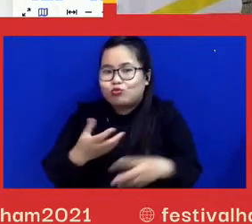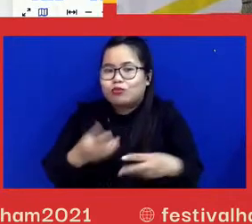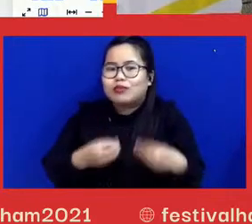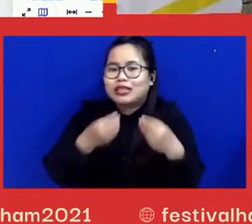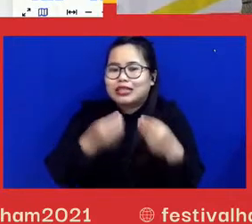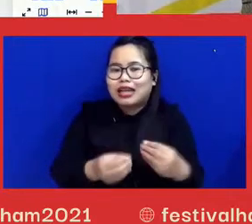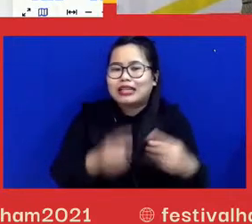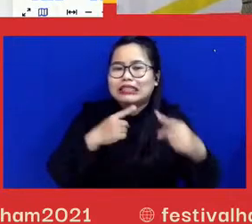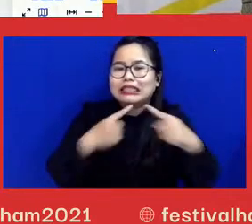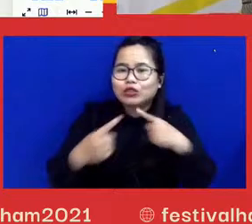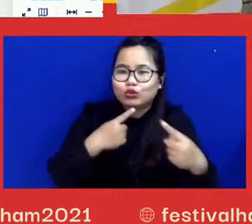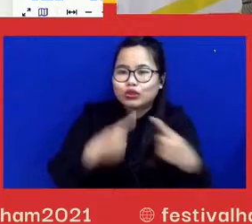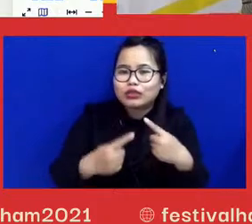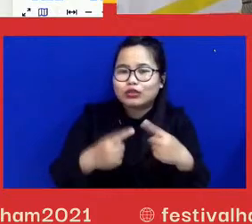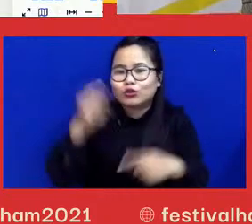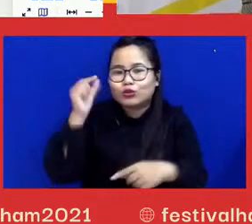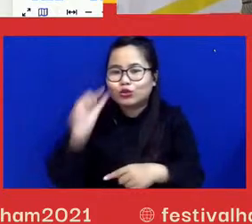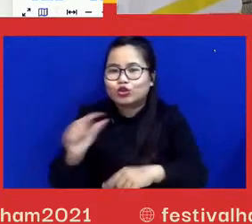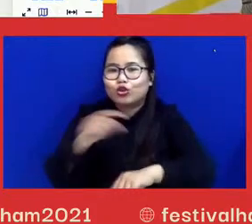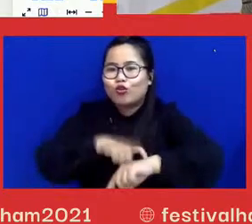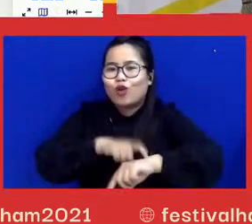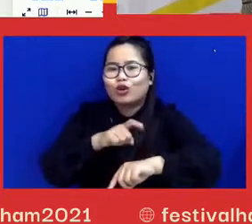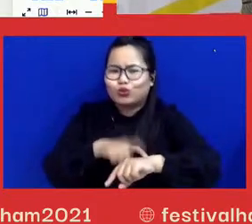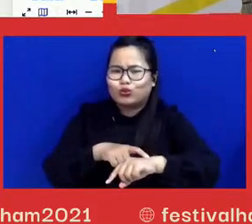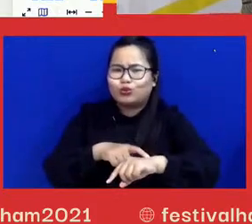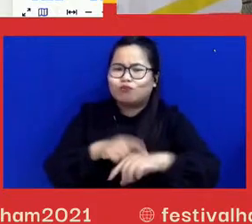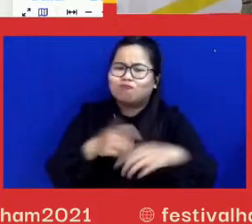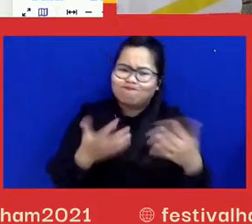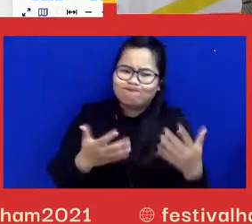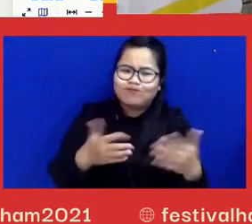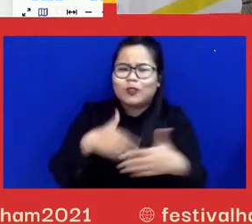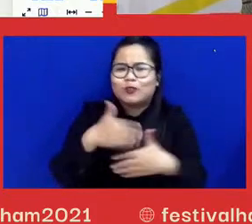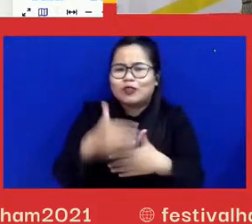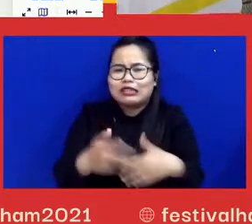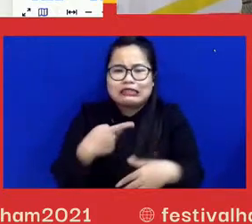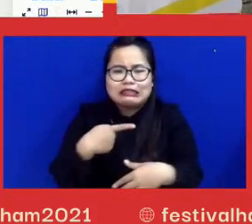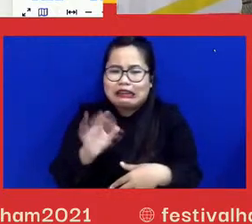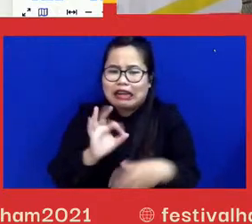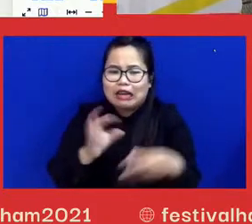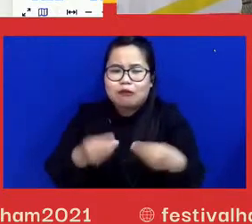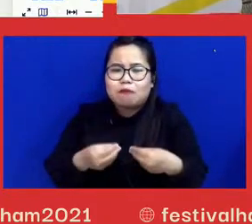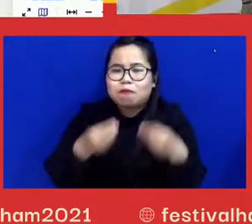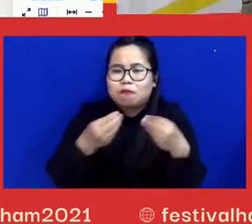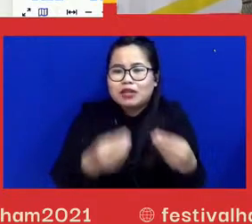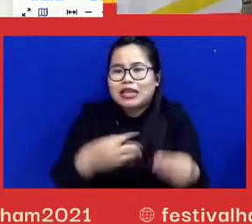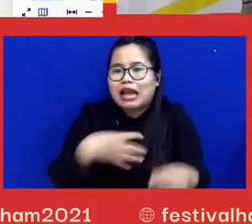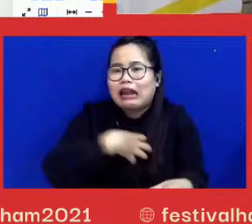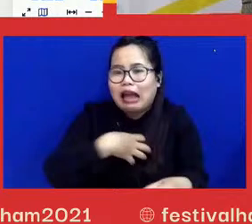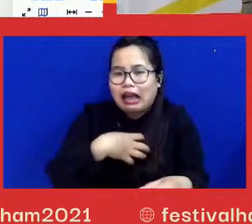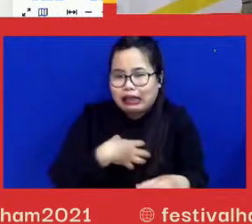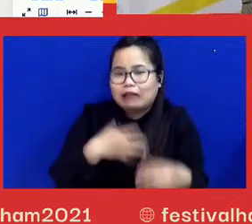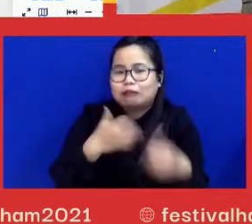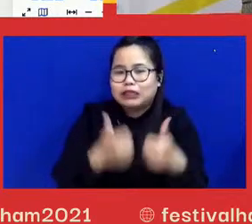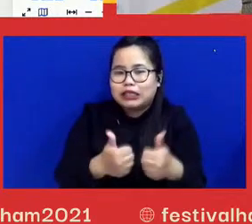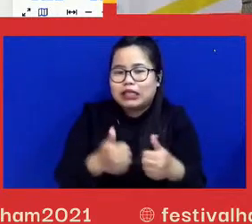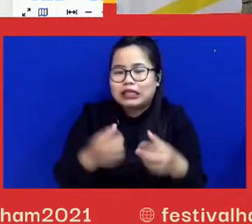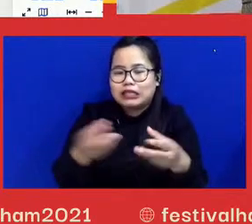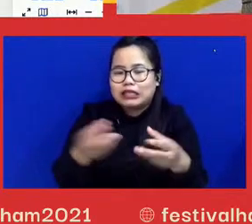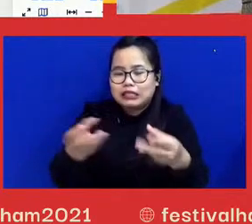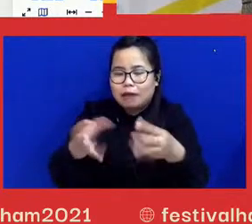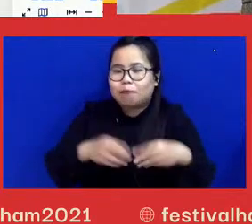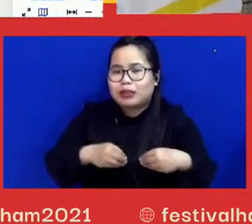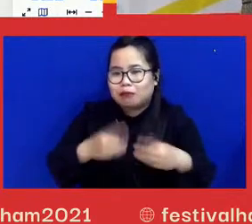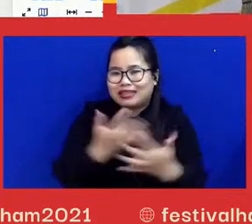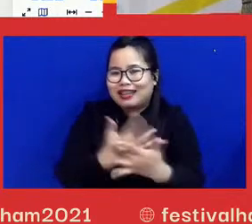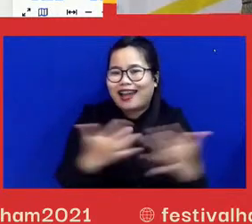diskusi demi waktu ya, lalu kita tidak akan memberikan hak yang layak didapatkan oleh masyarakat gitu.